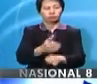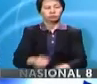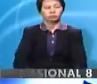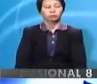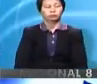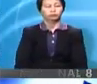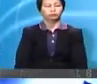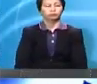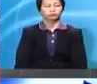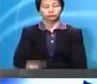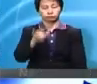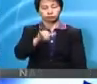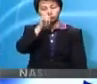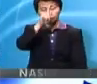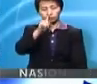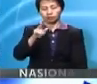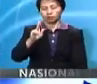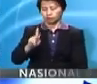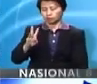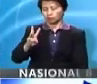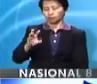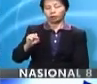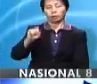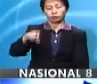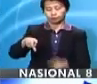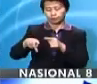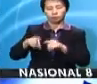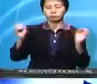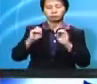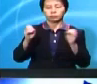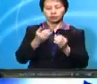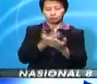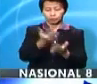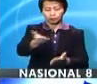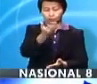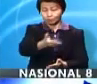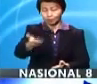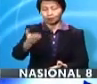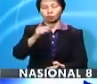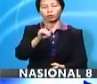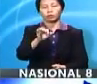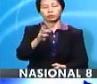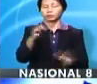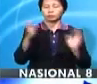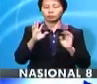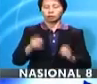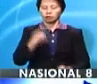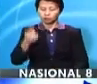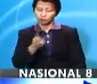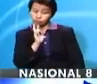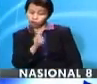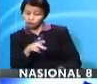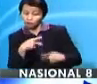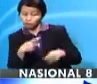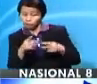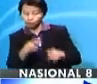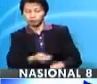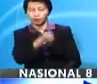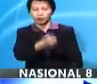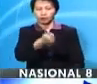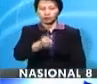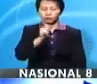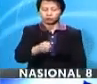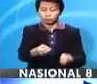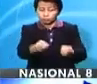shareholders. Yang pasti KWSP tidak terlibat dengan aset 1MDB dan sentiasa melihat peluang terhadap aset-aset